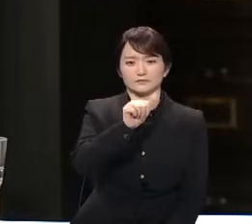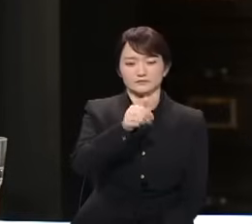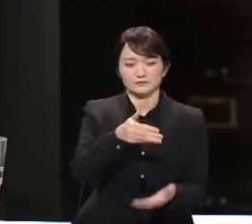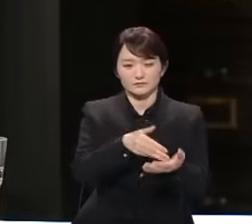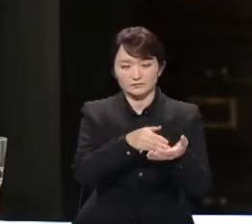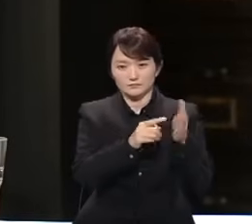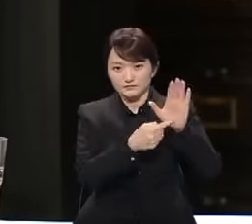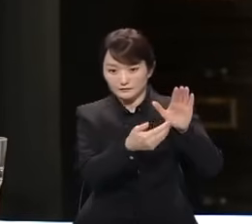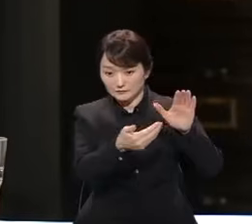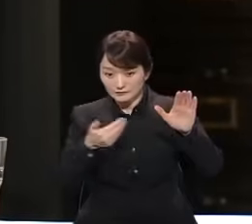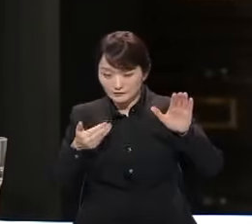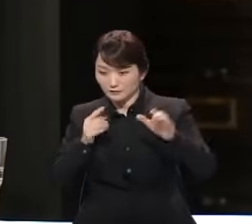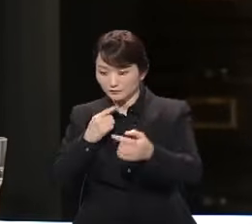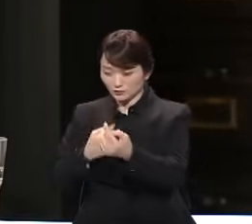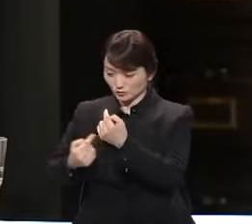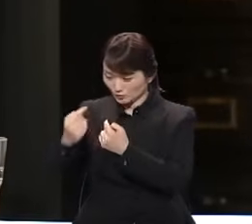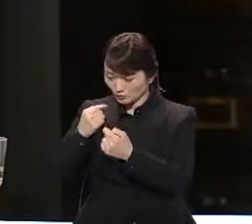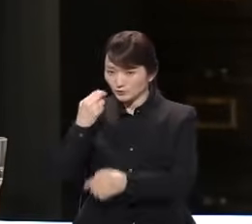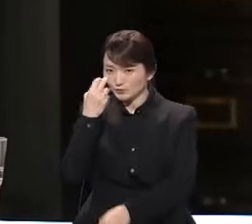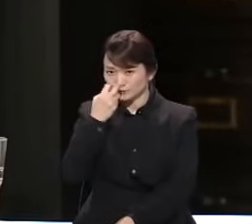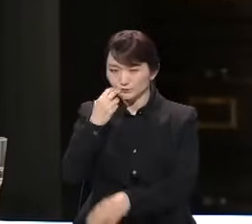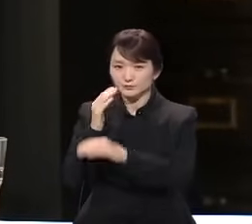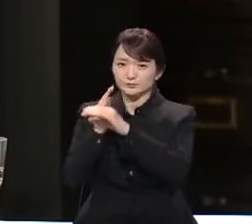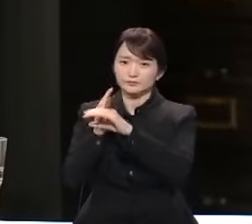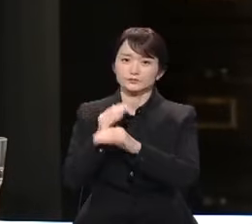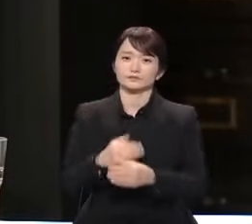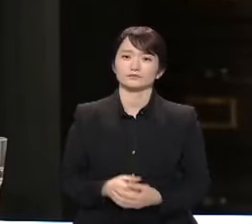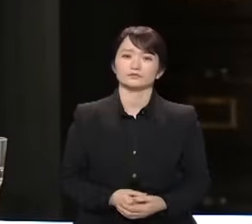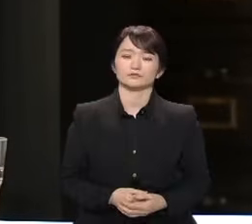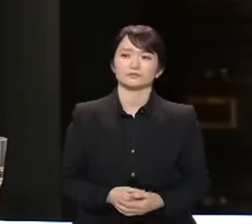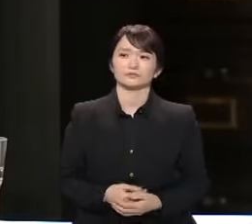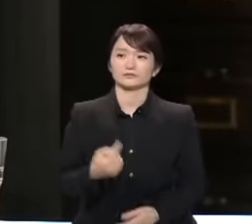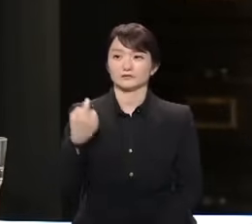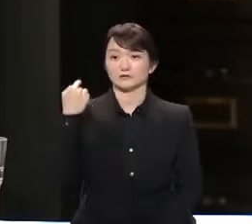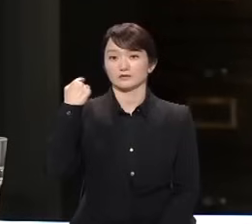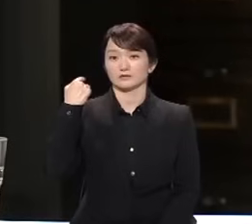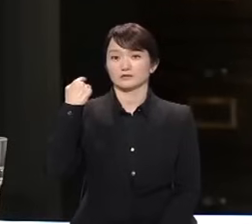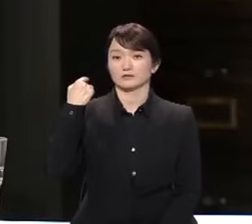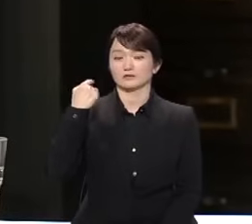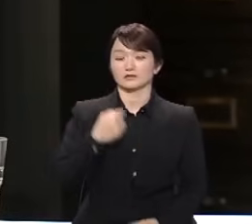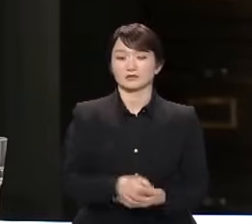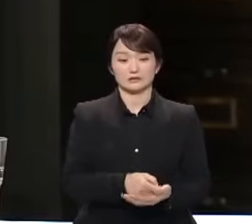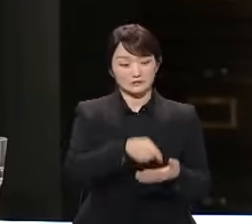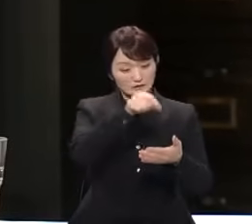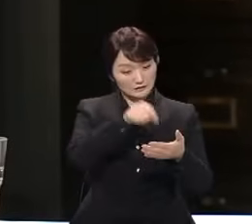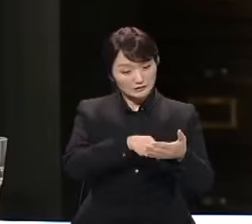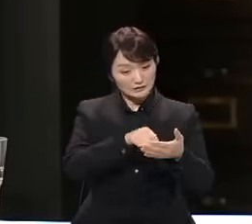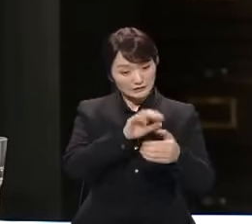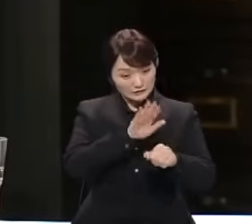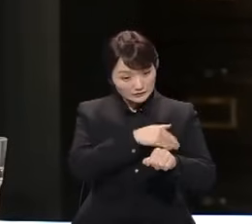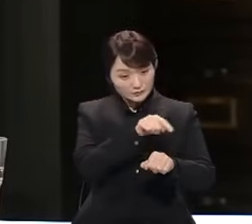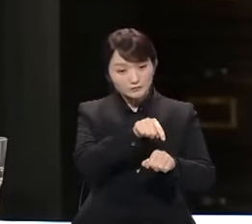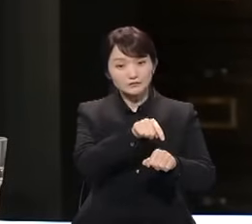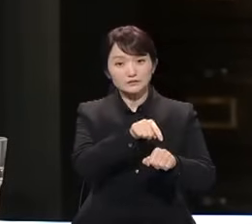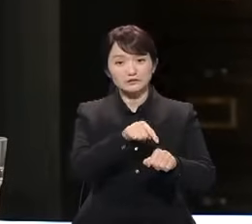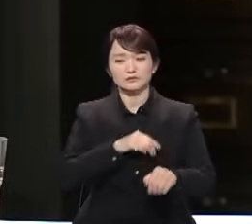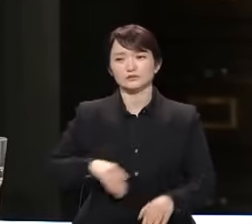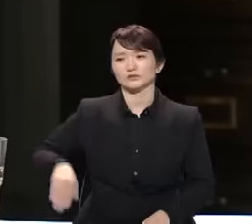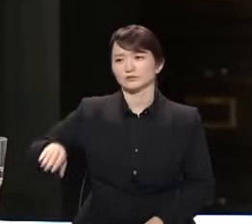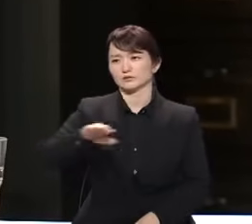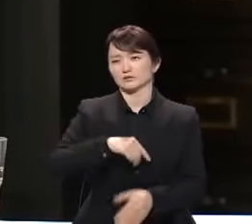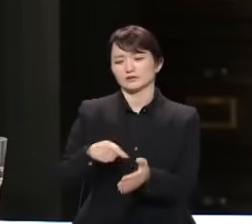이제 제보를 받고 계속 취재 중에 있었습니다. 그래서 그런데 어제 그 오보가 나면서 저희가 조금 서둘러서